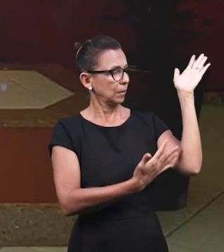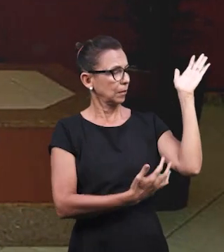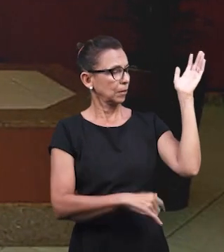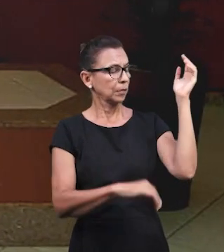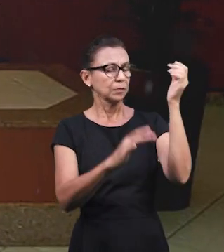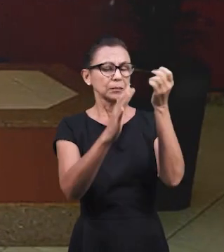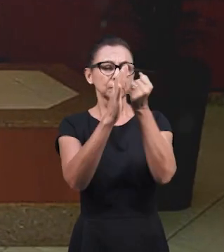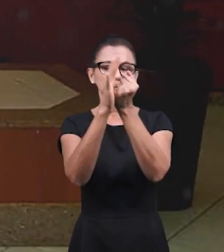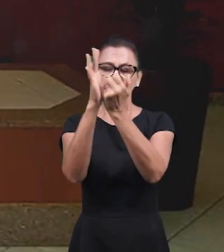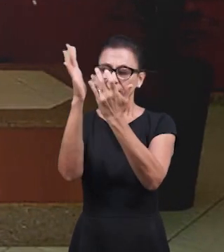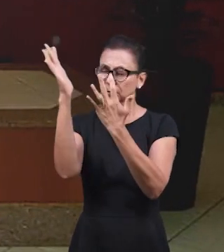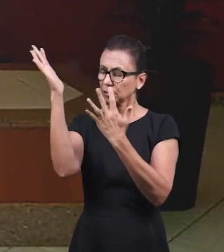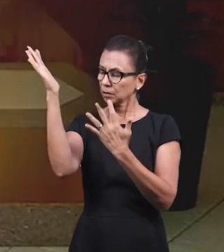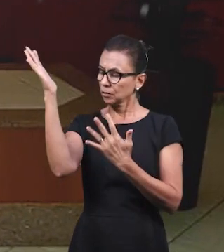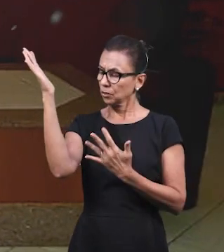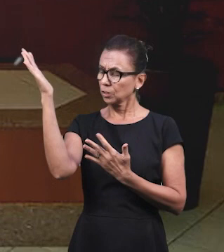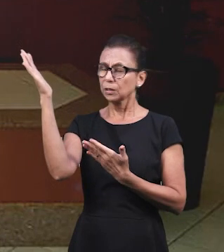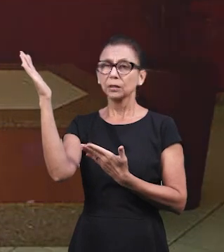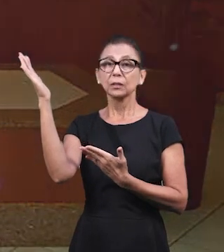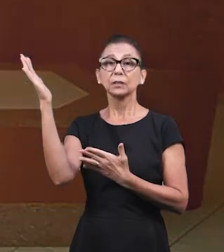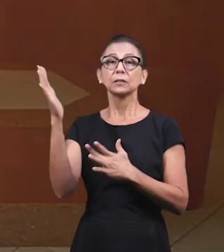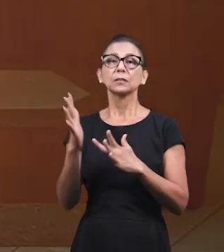и лосса